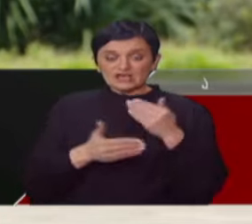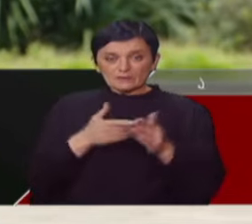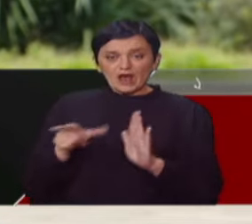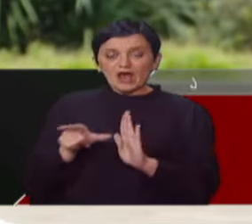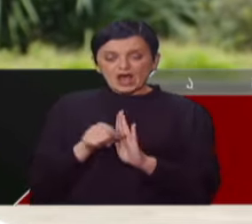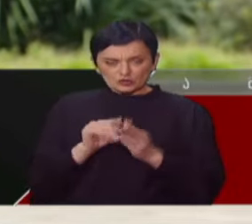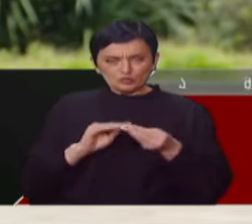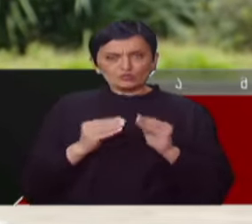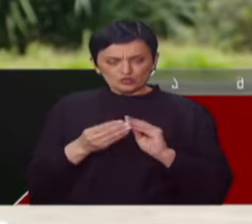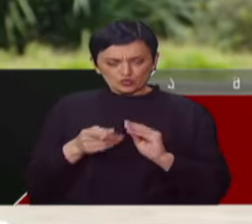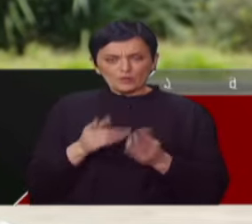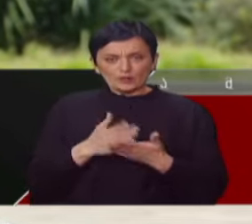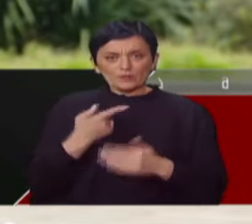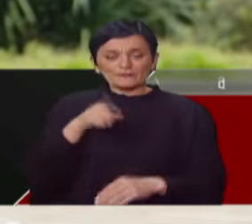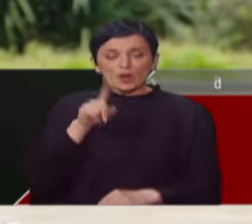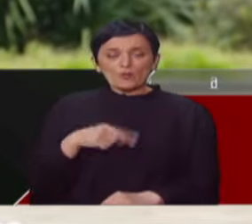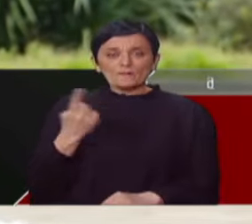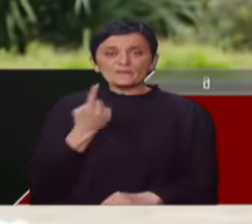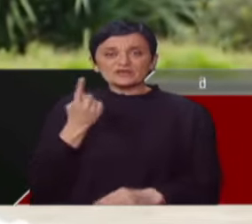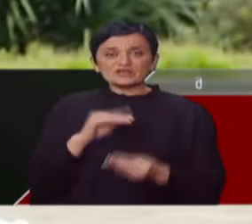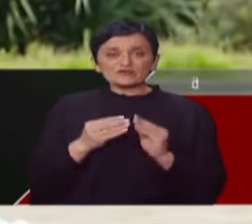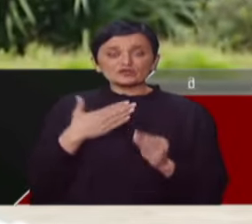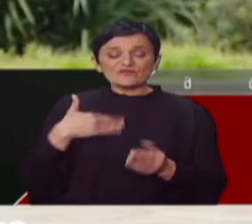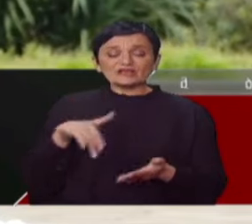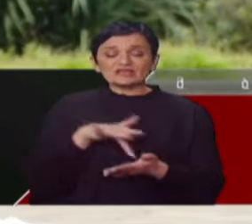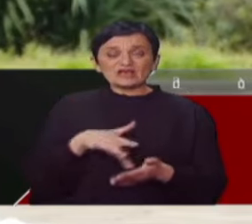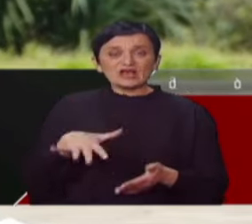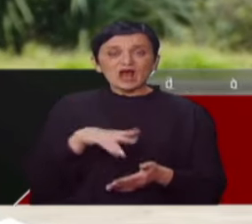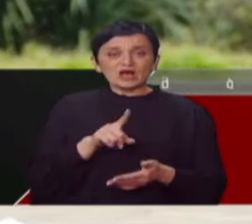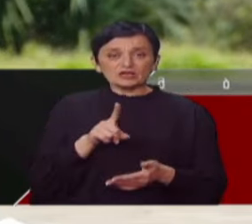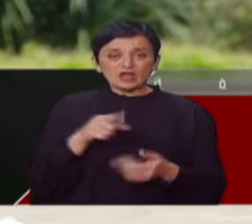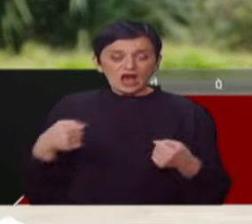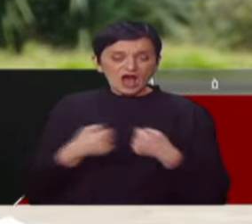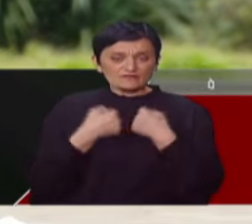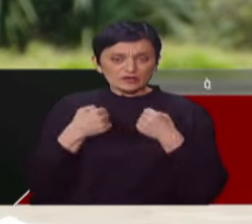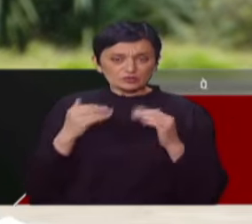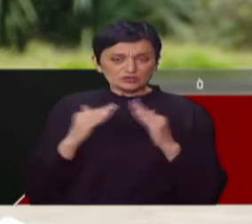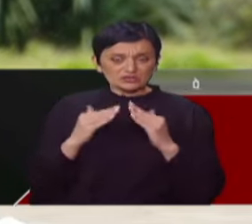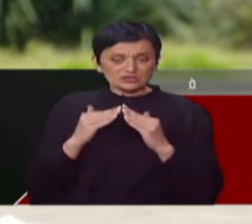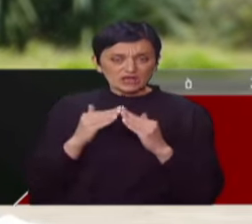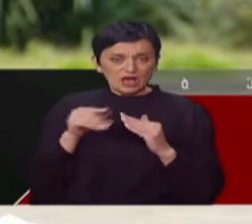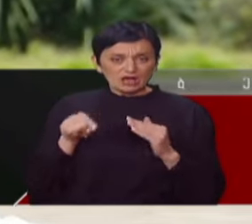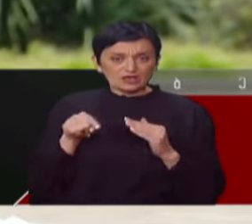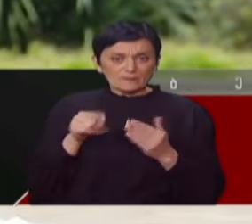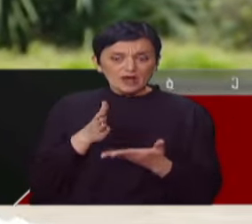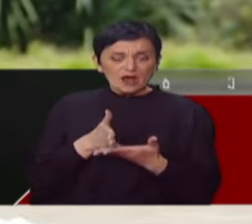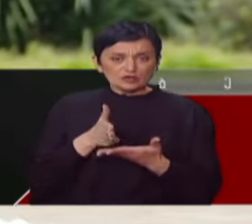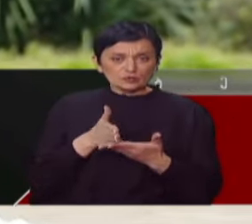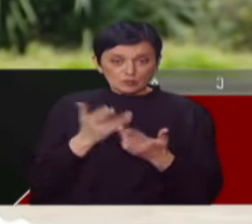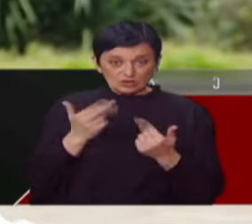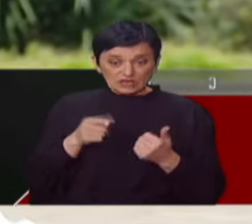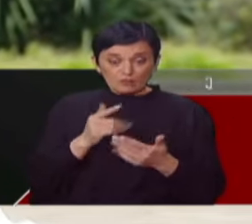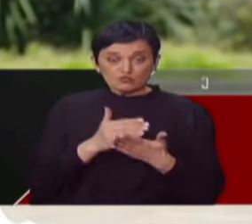aris gamotsoebis da nomer pirveli gamotsoeba chvens khalaks rats avs es aris avariuli sakhlebis arseboba da